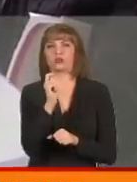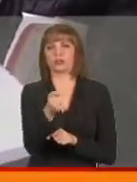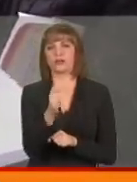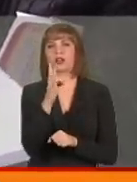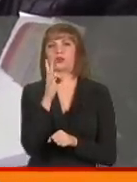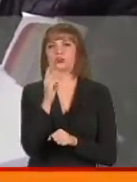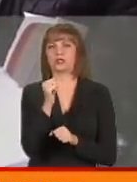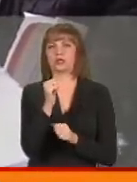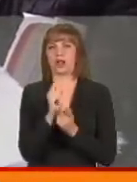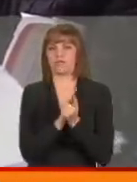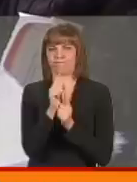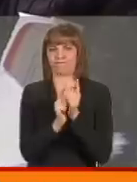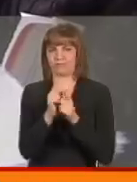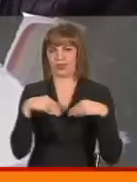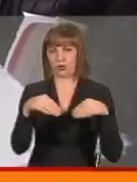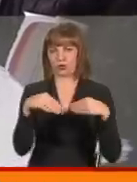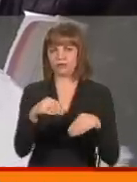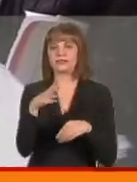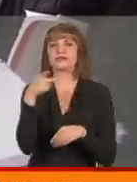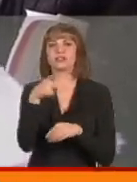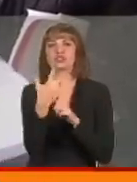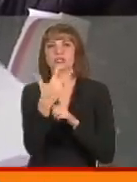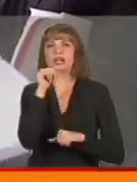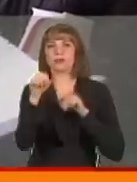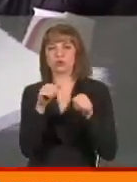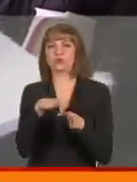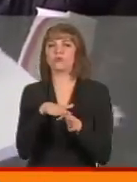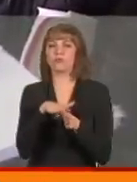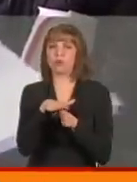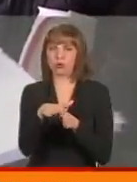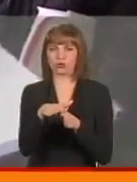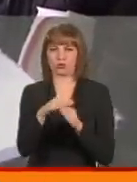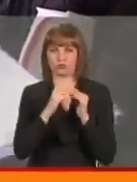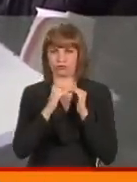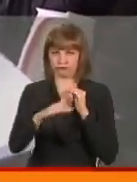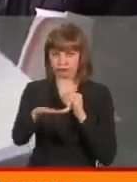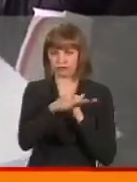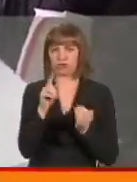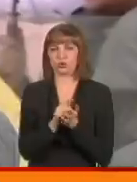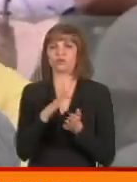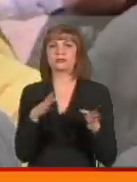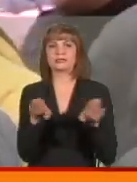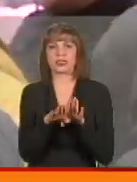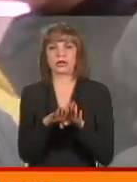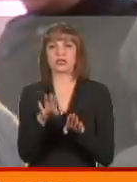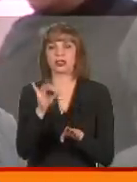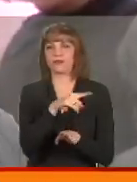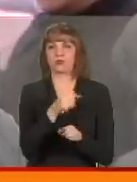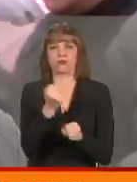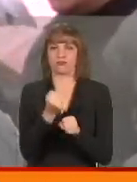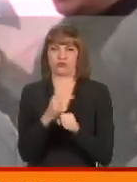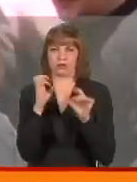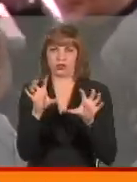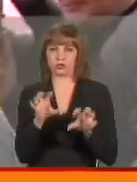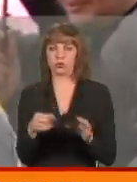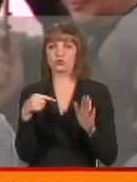на рекультивацію. Тобто в 2003 році повністю полігон должен був бути закритий. І воно працює